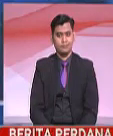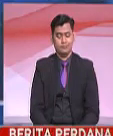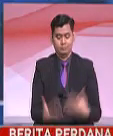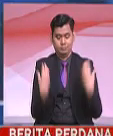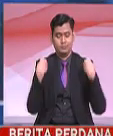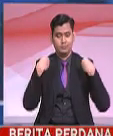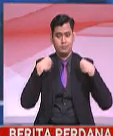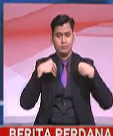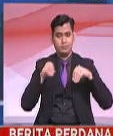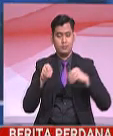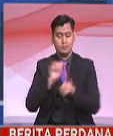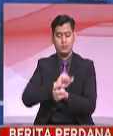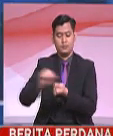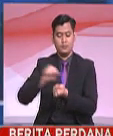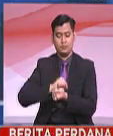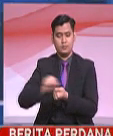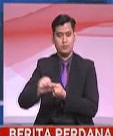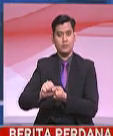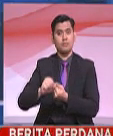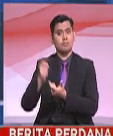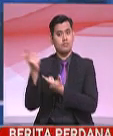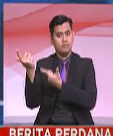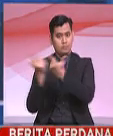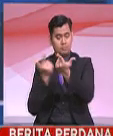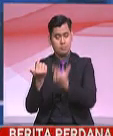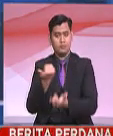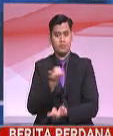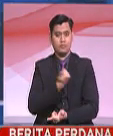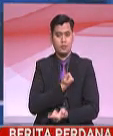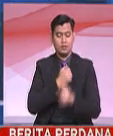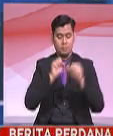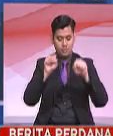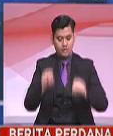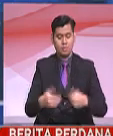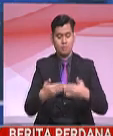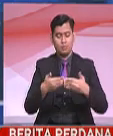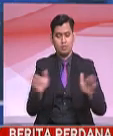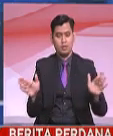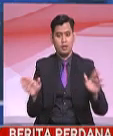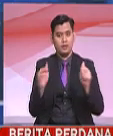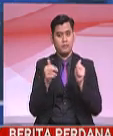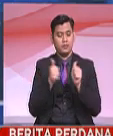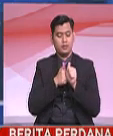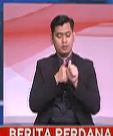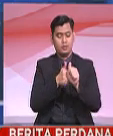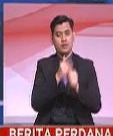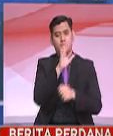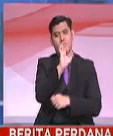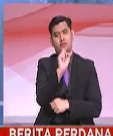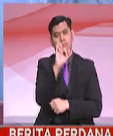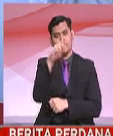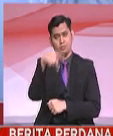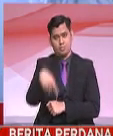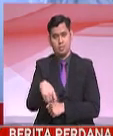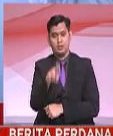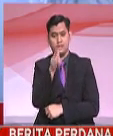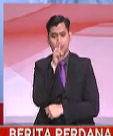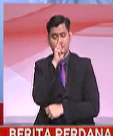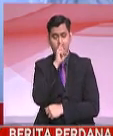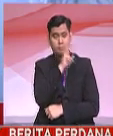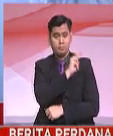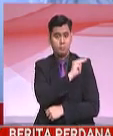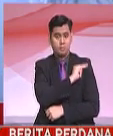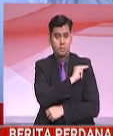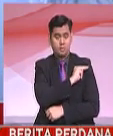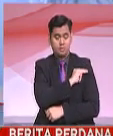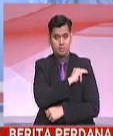Premis Dobi Layan Diri dibenarkan beroperasi mulai hari ini dengan syarat yang ketat. Menteri Kanan Pertahanan Datuk Seri Ismail Sabri Yaakob